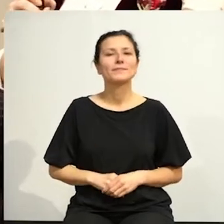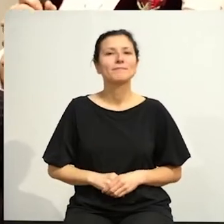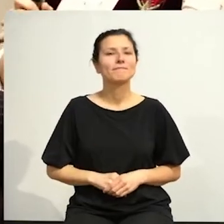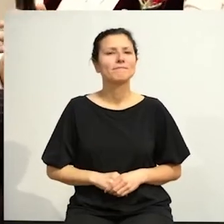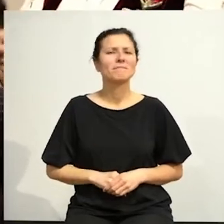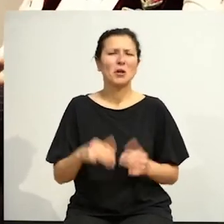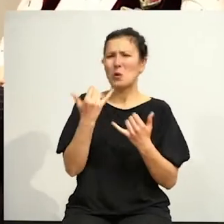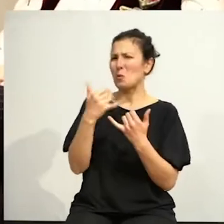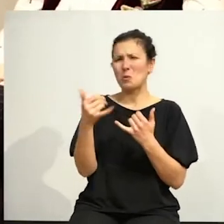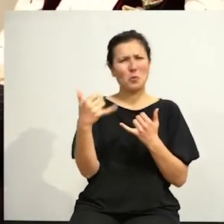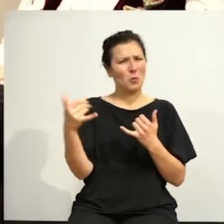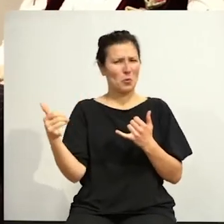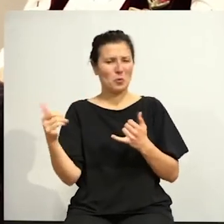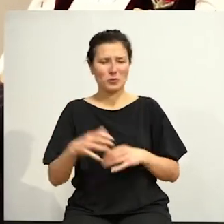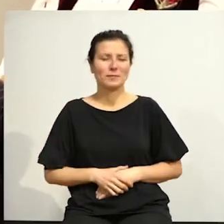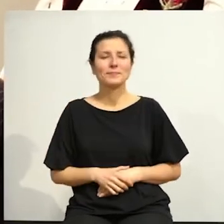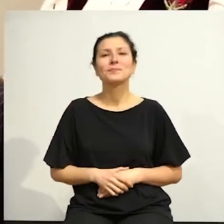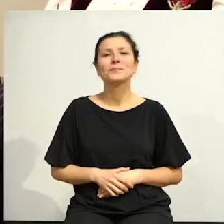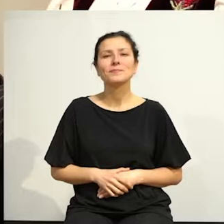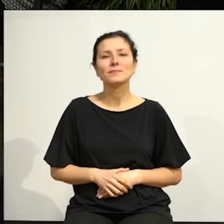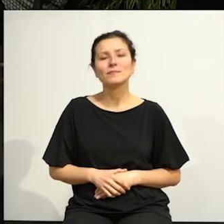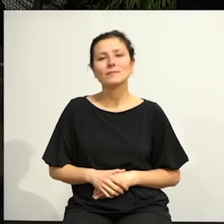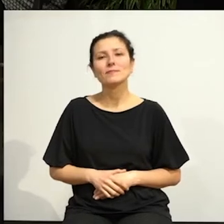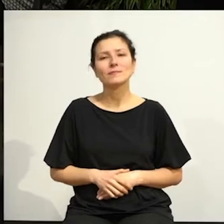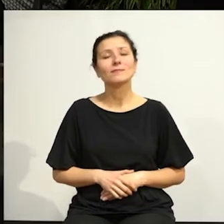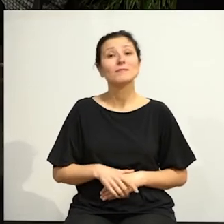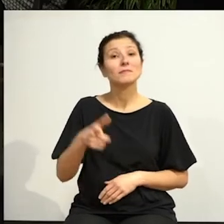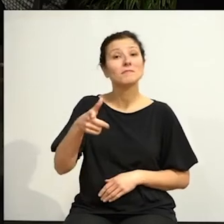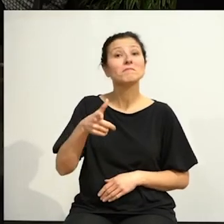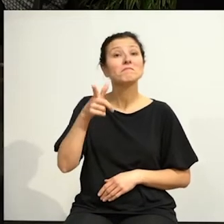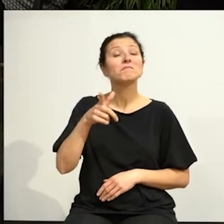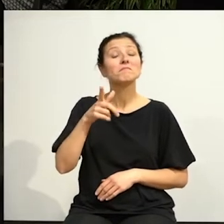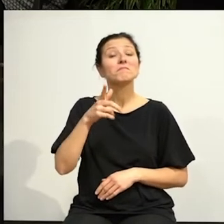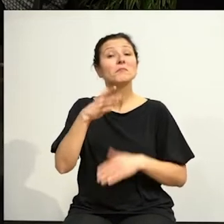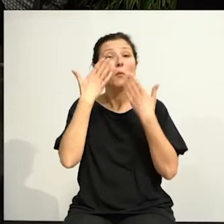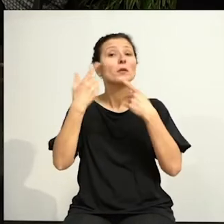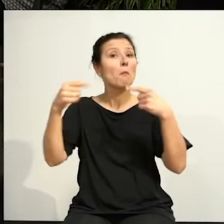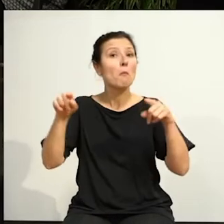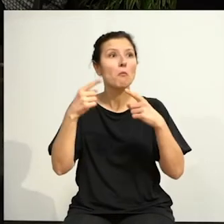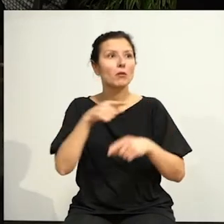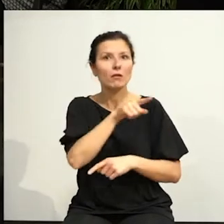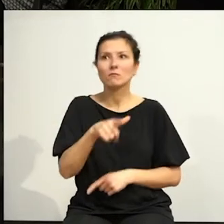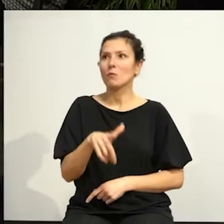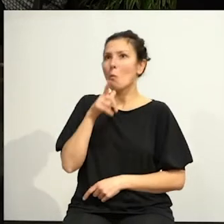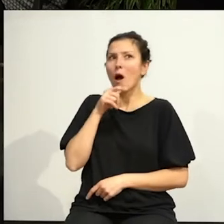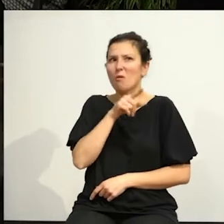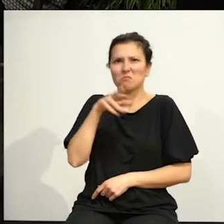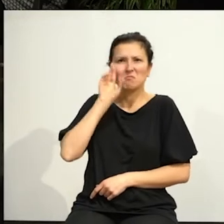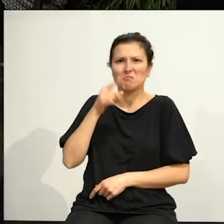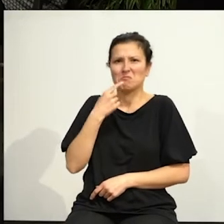On różne rzeczy robi, w każdym razie. Mhm. W każdym razie puściłem im to i wow! I wtedy po prostu, nie rozumiejąc